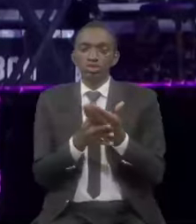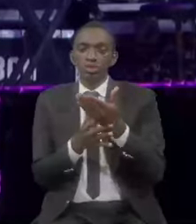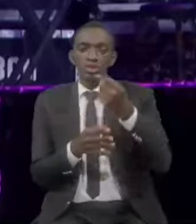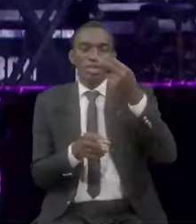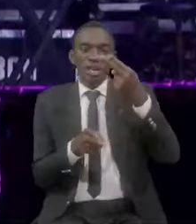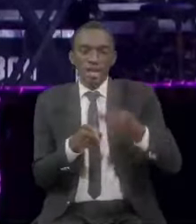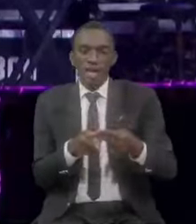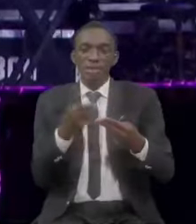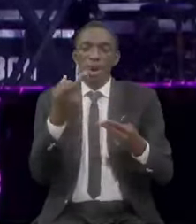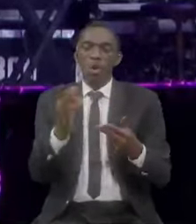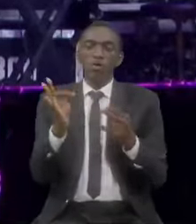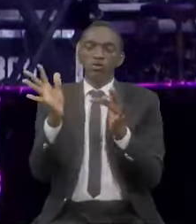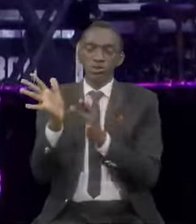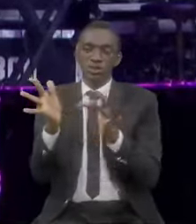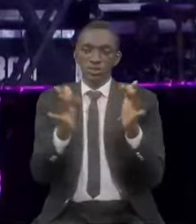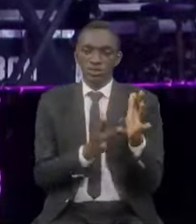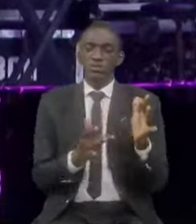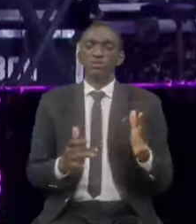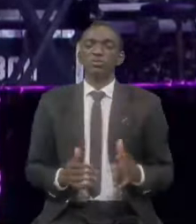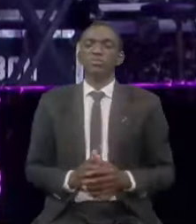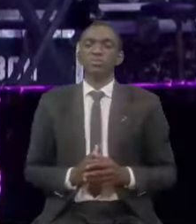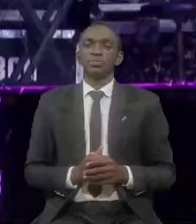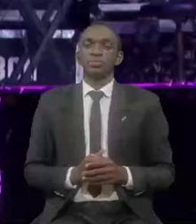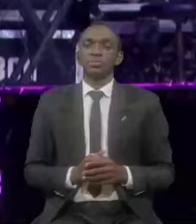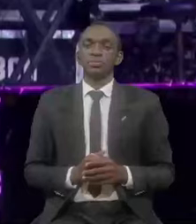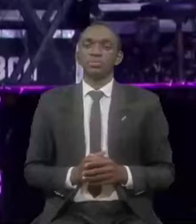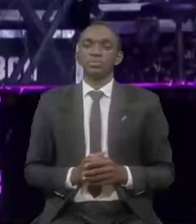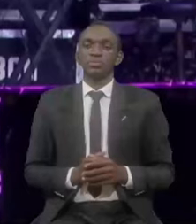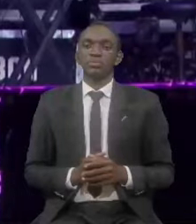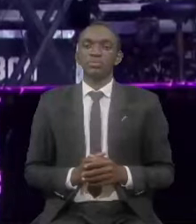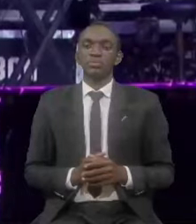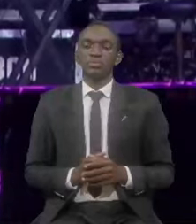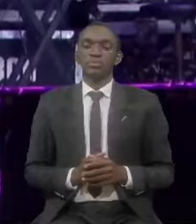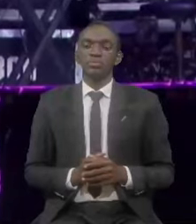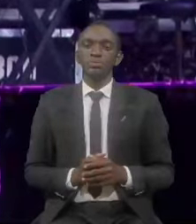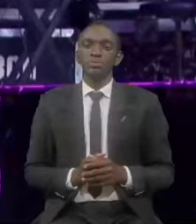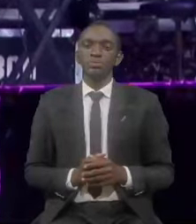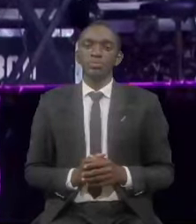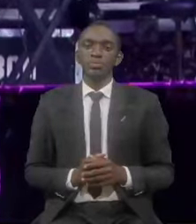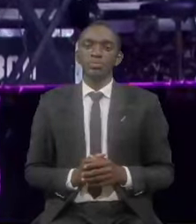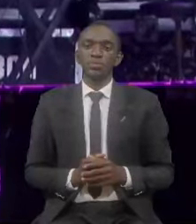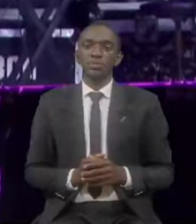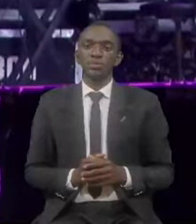illimitées à travers le nom de Jésus ».